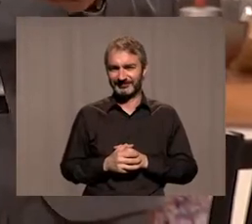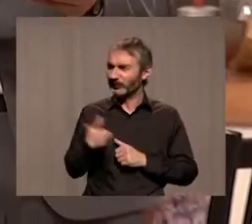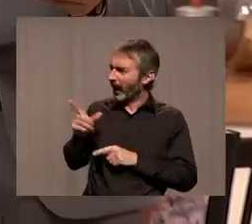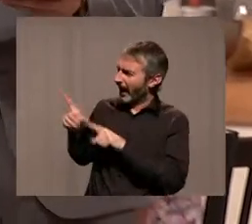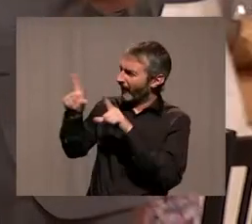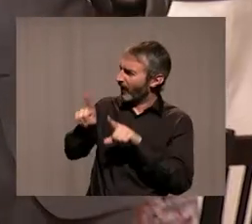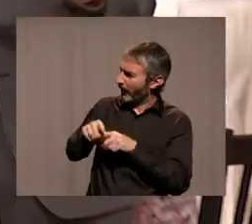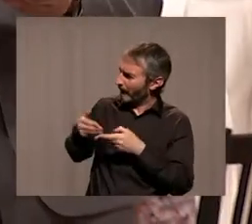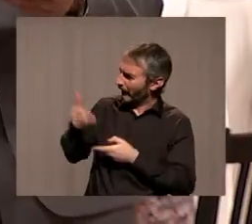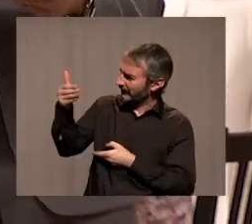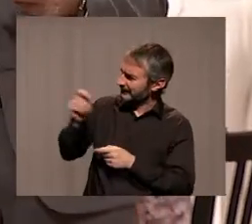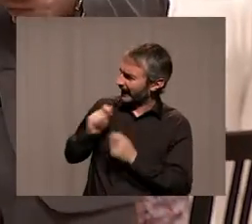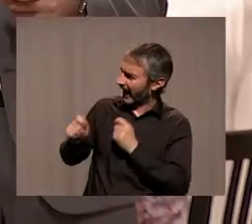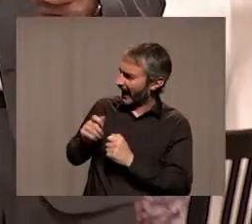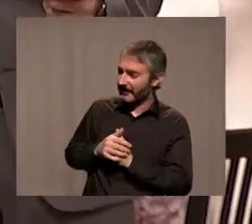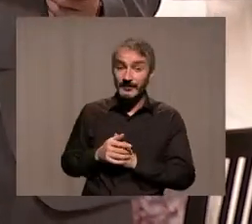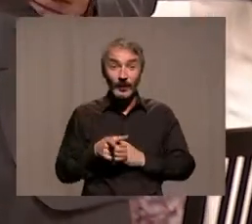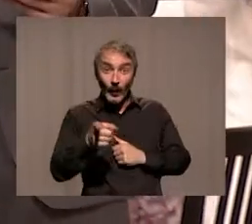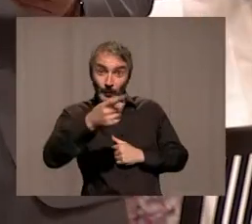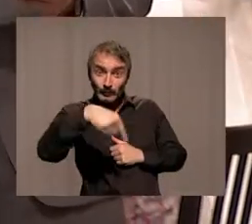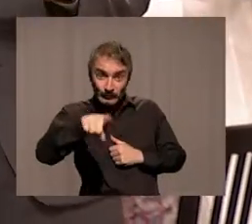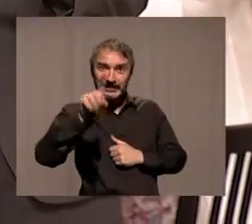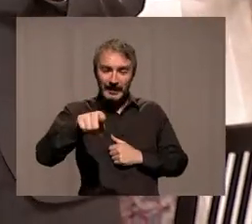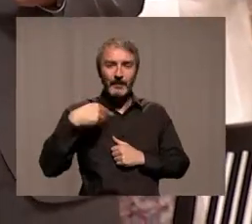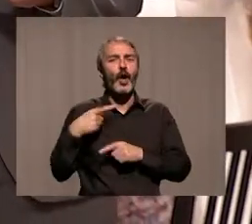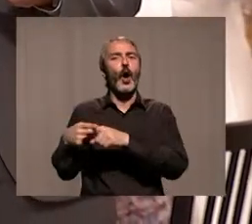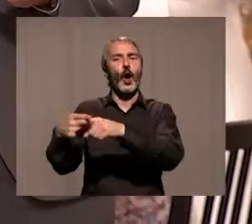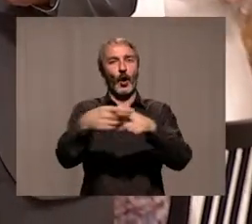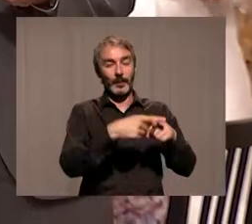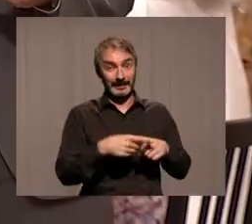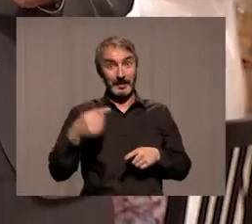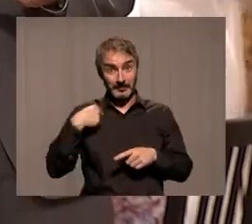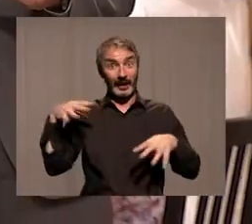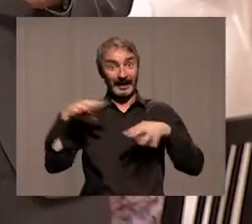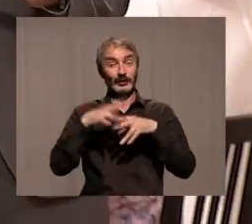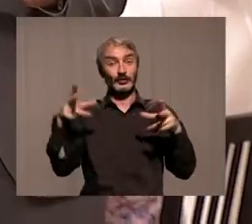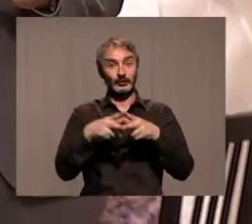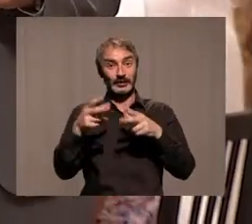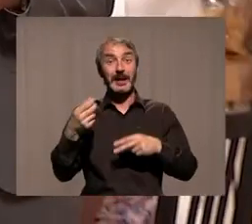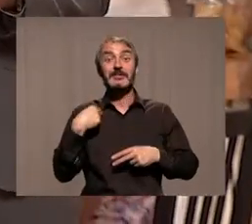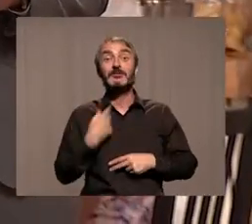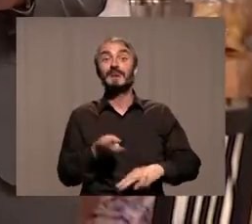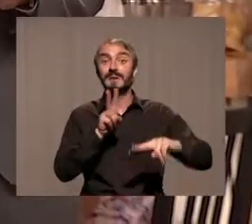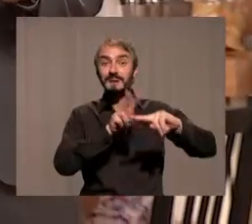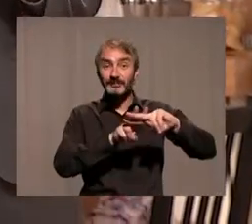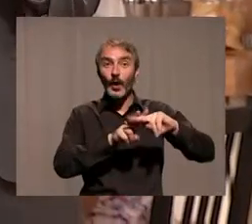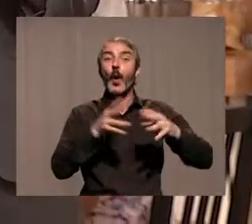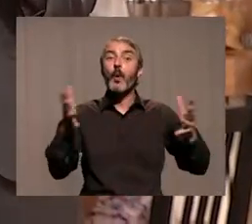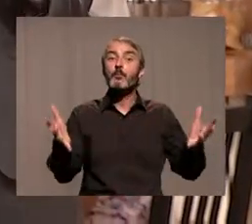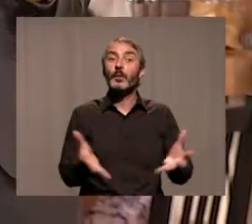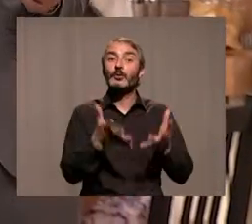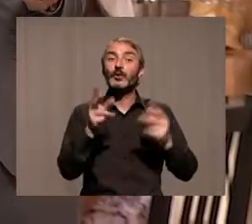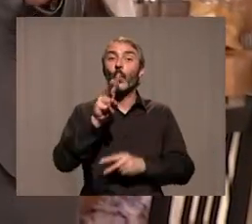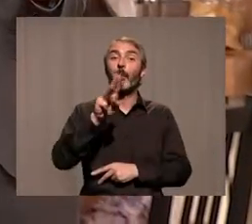És horrible, però bé. En fi, vosaltres podeu compartir també els vostres desitjos a través de les xarxes socials amb l'etiqueta Promoció